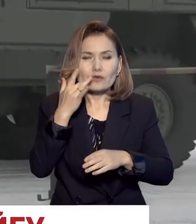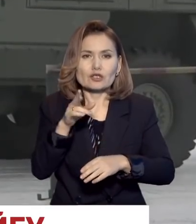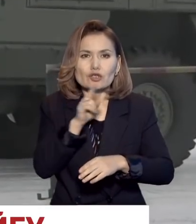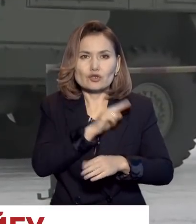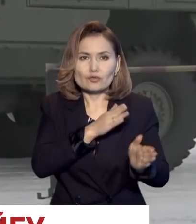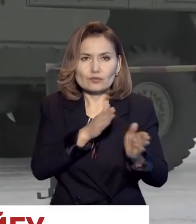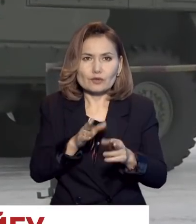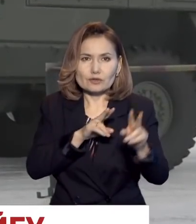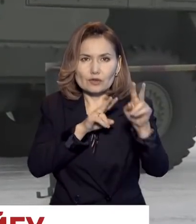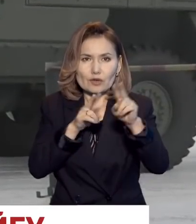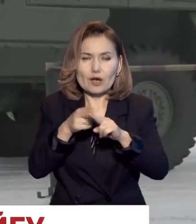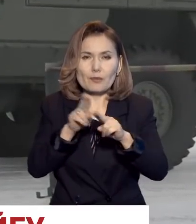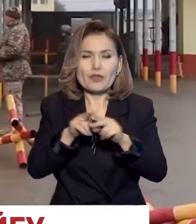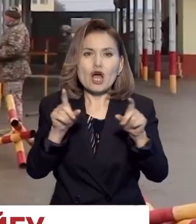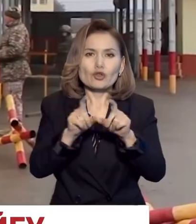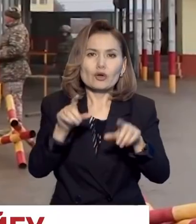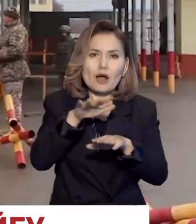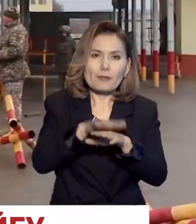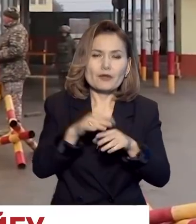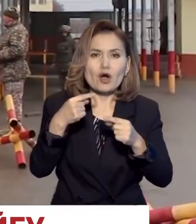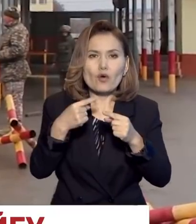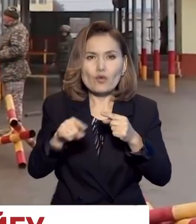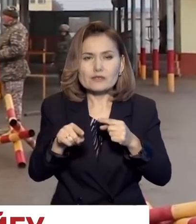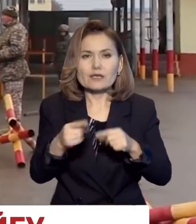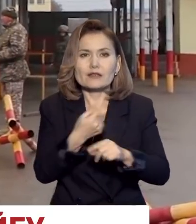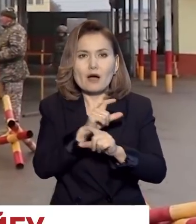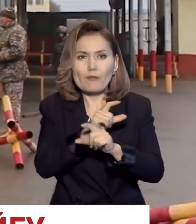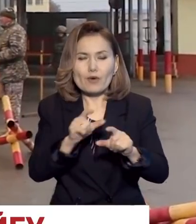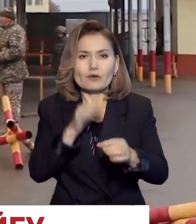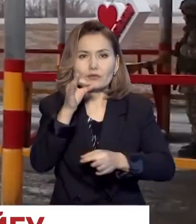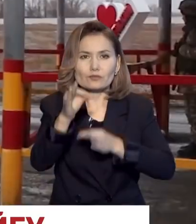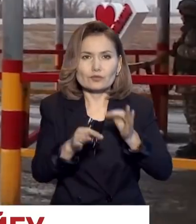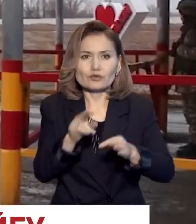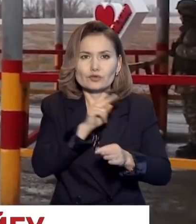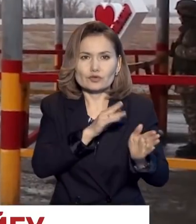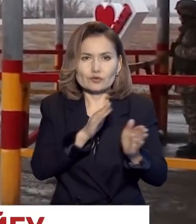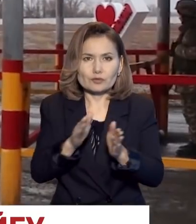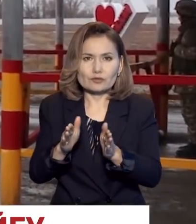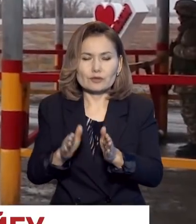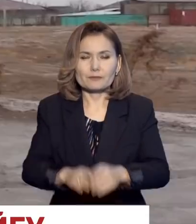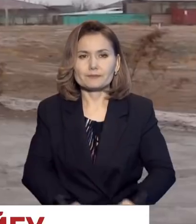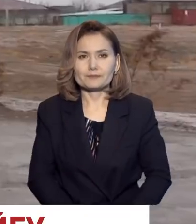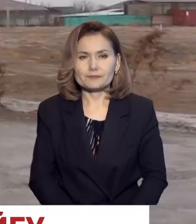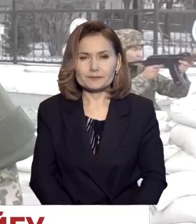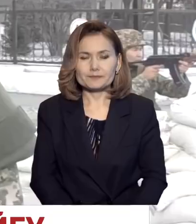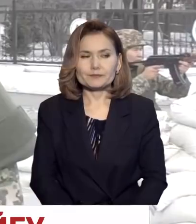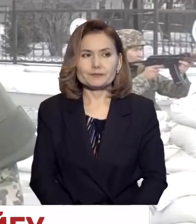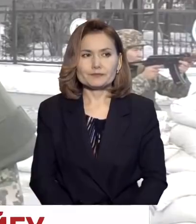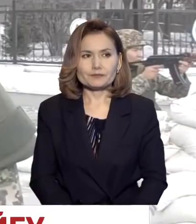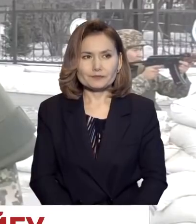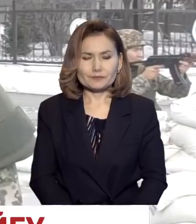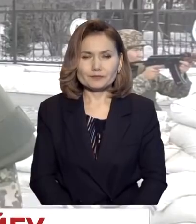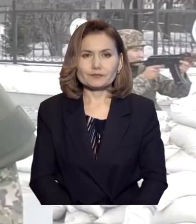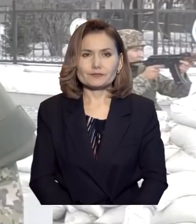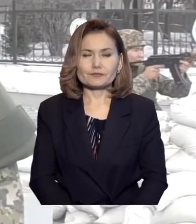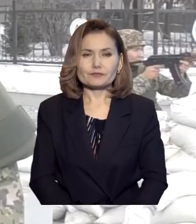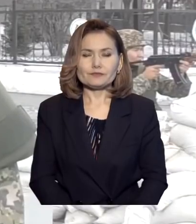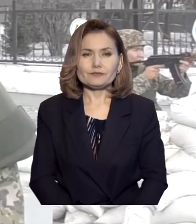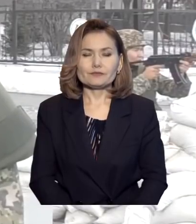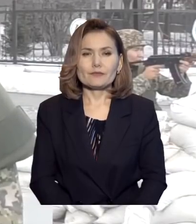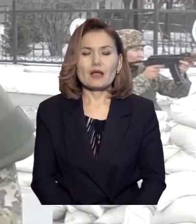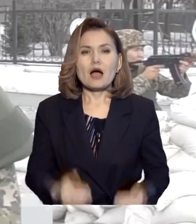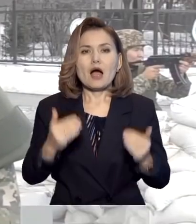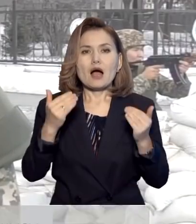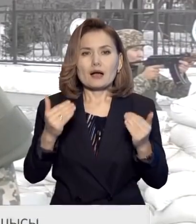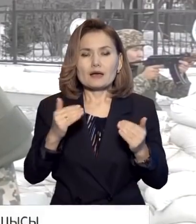кедергілер жоқ. Дүкендер мен банктер, өзге де әлеуметтік нысандар қалыпты режимде жұмыс істеп жатыр. Сейчас главное. Қазір